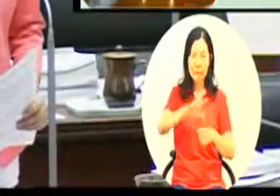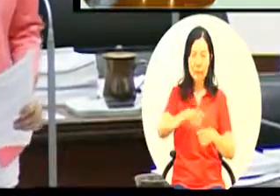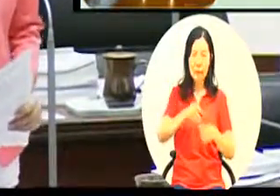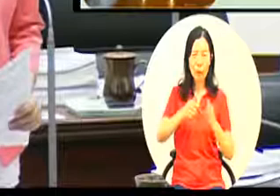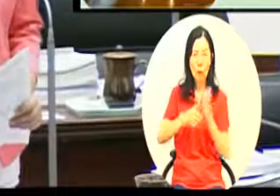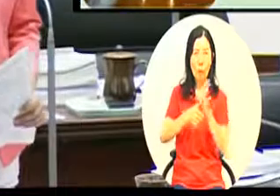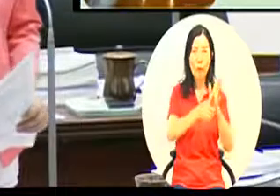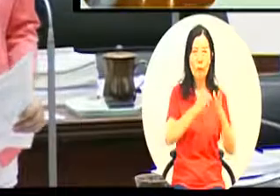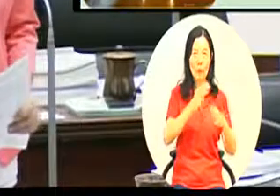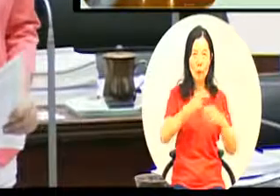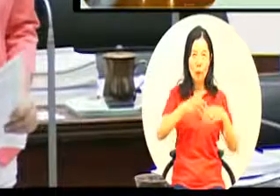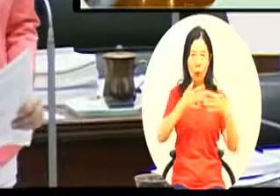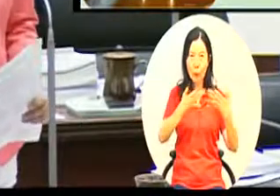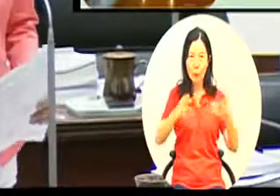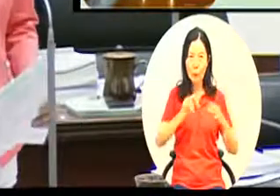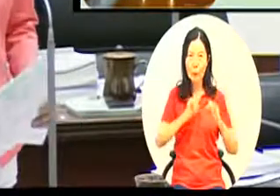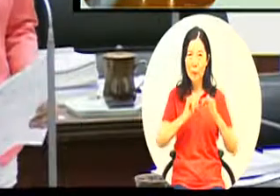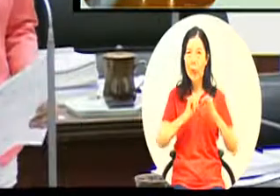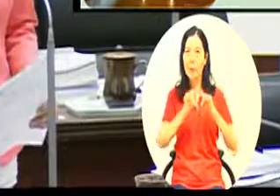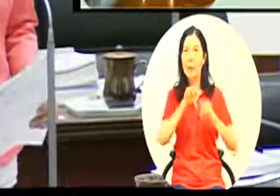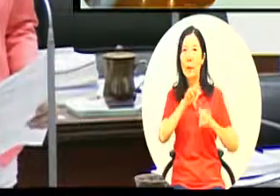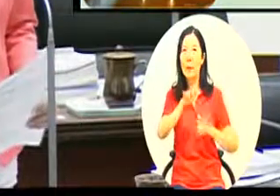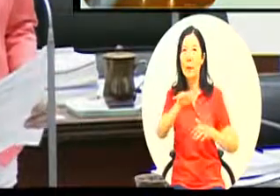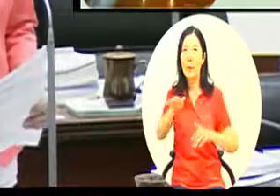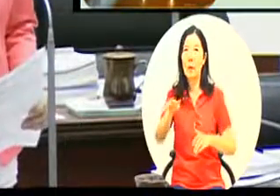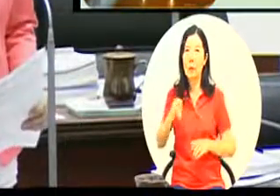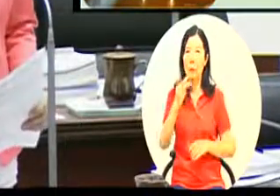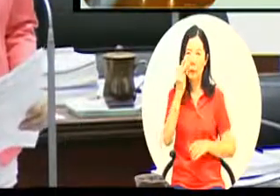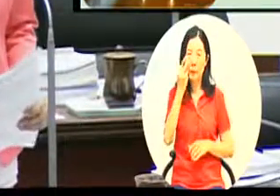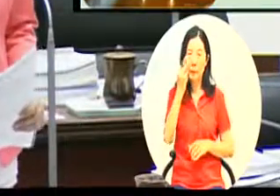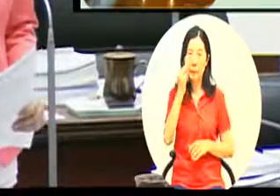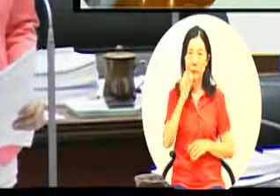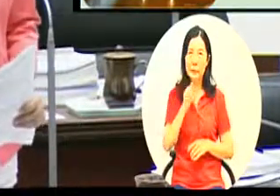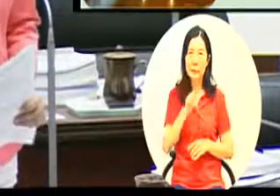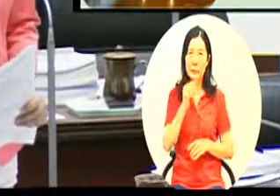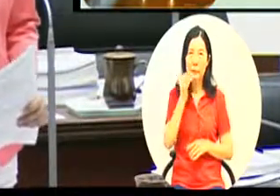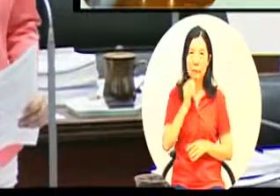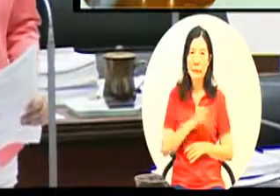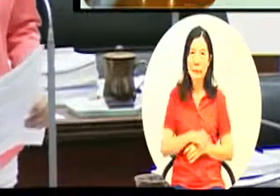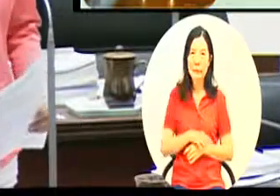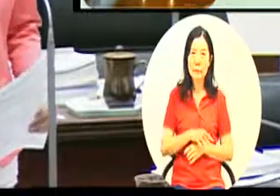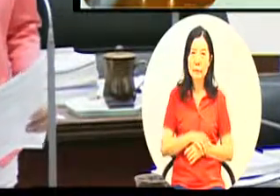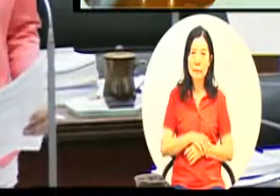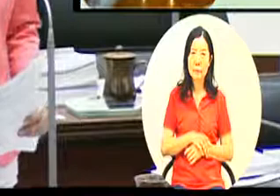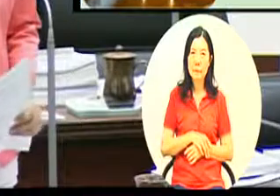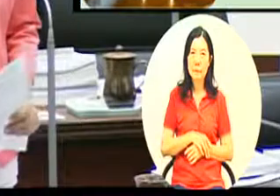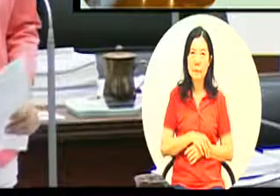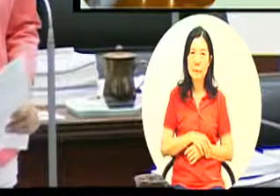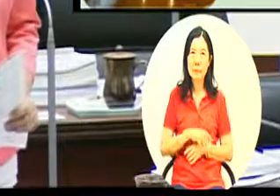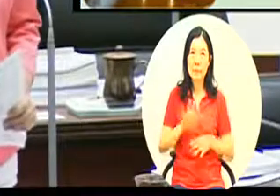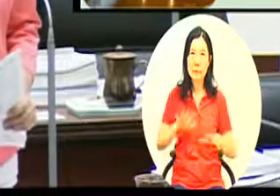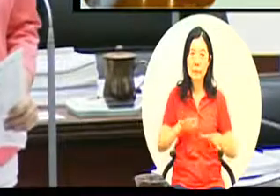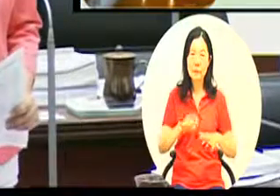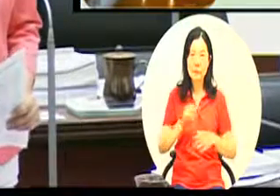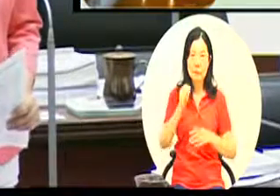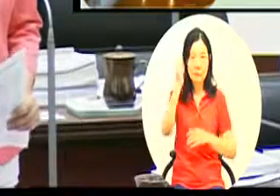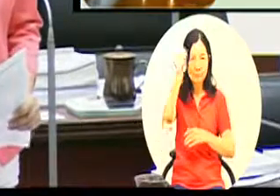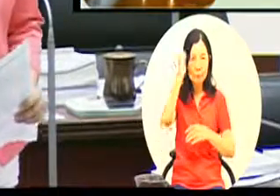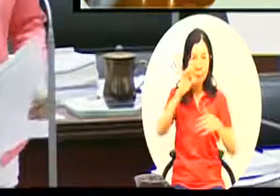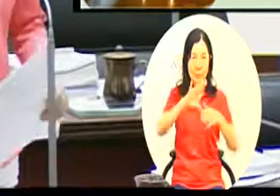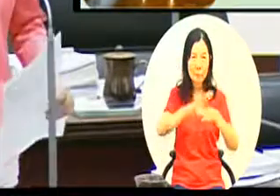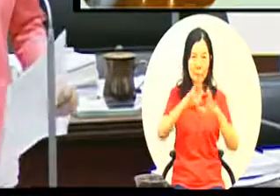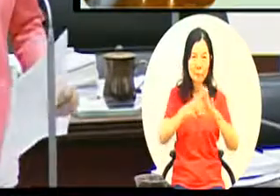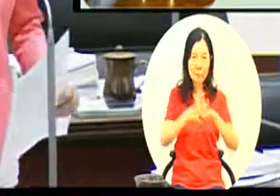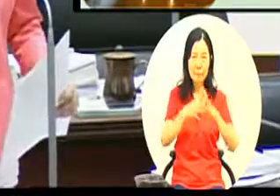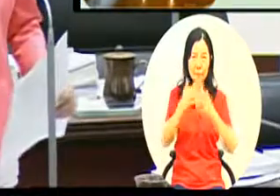多人去过参观过。他在这里呢，他保留了一个他们以前的居住文化，以及呢我们